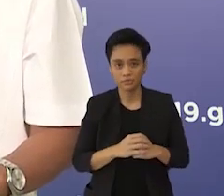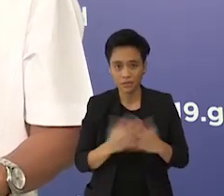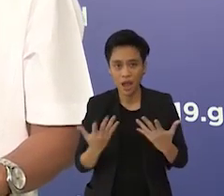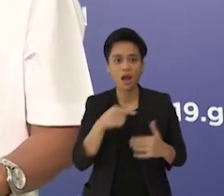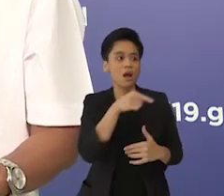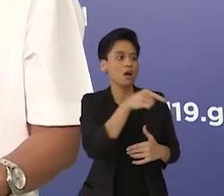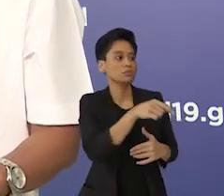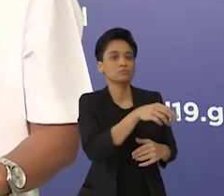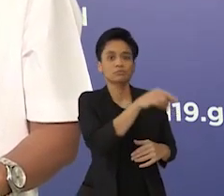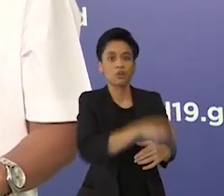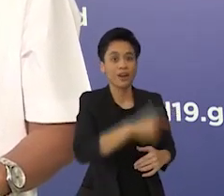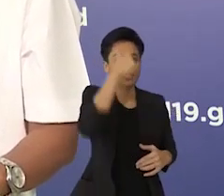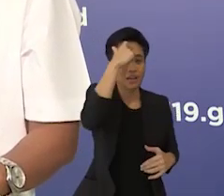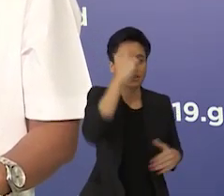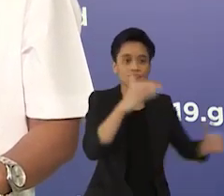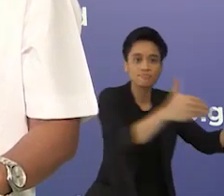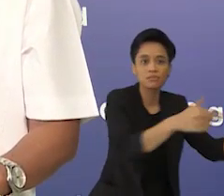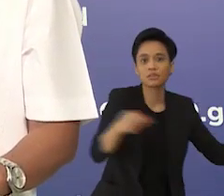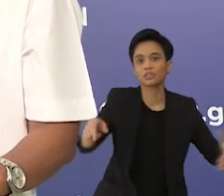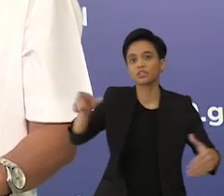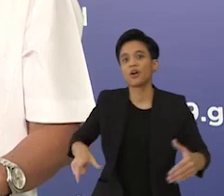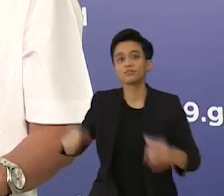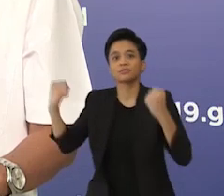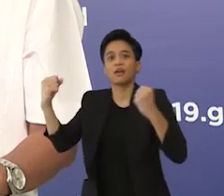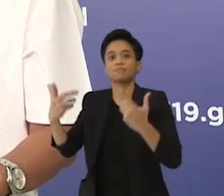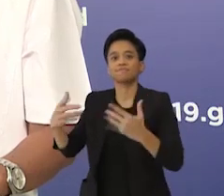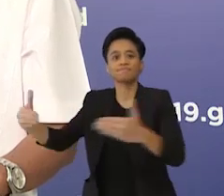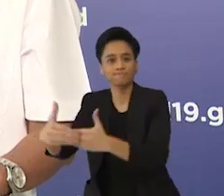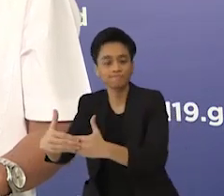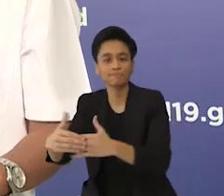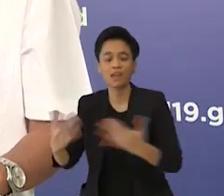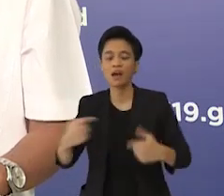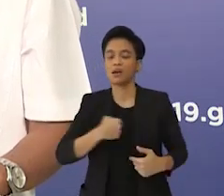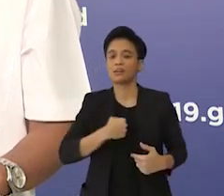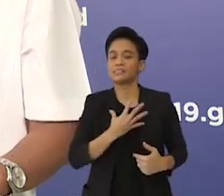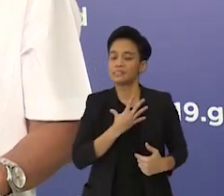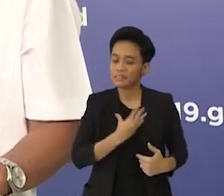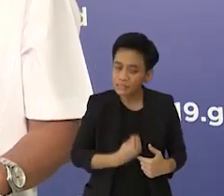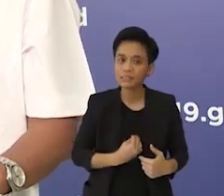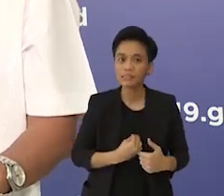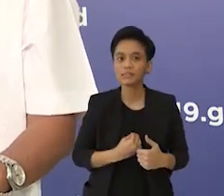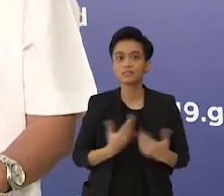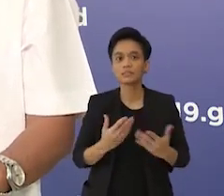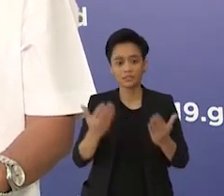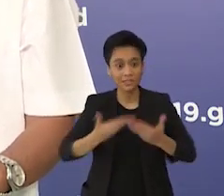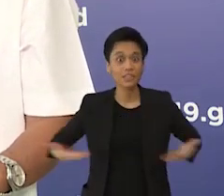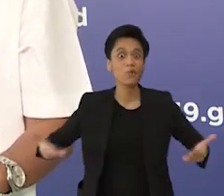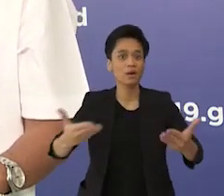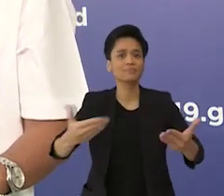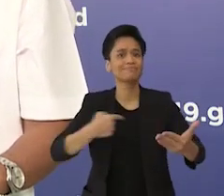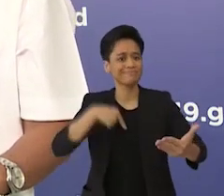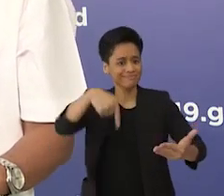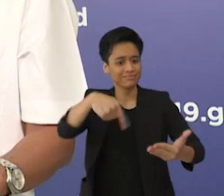kesehatan juga harus kita perhitungkan kami sangat-sangat prihatin dalam situasi seperti ini